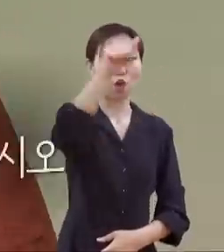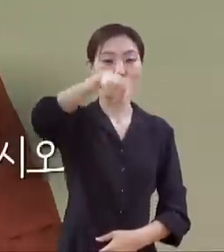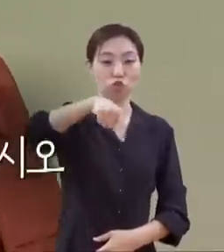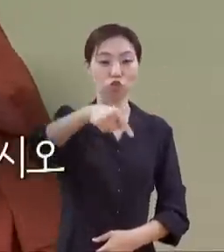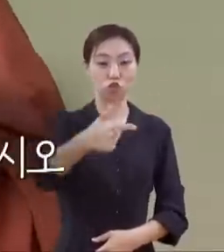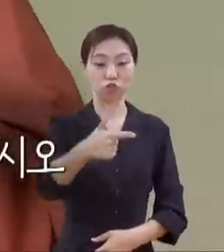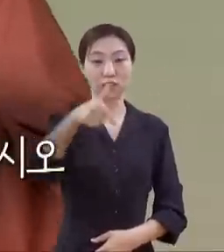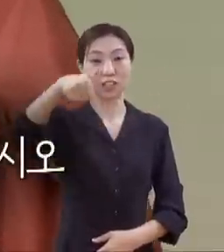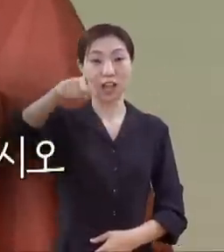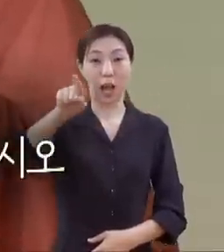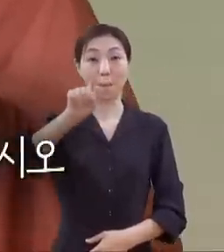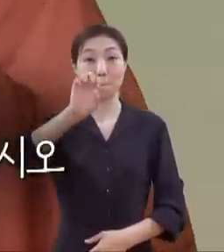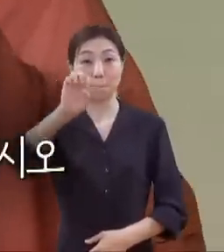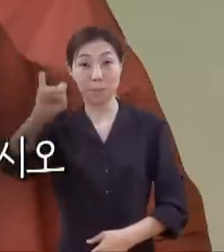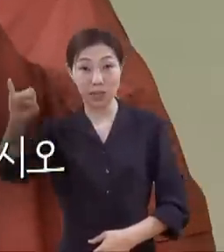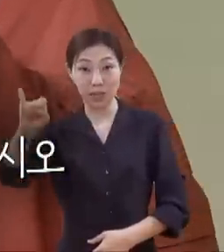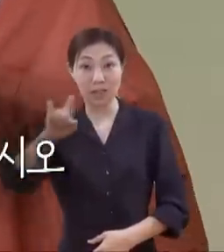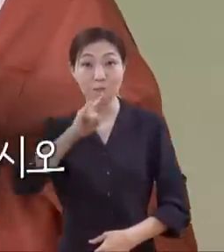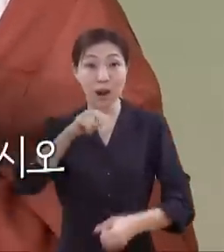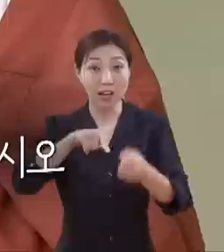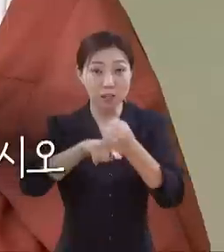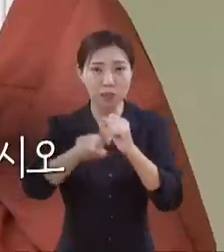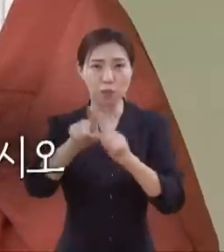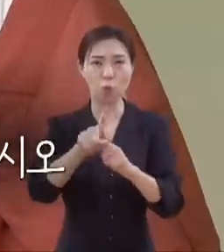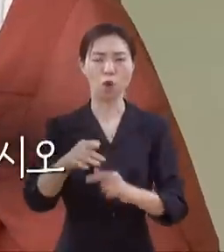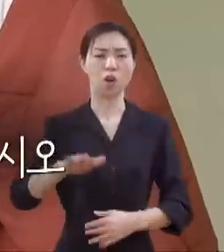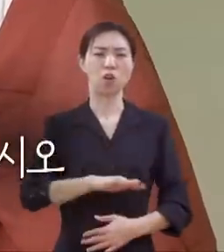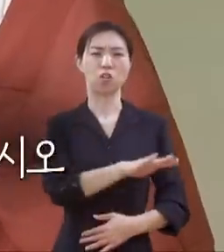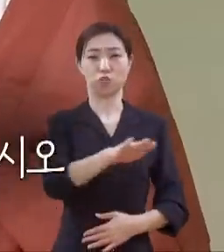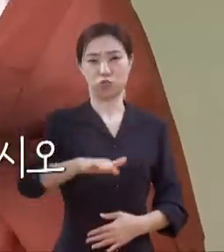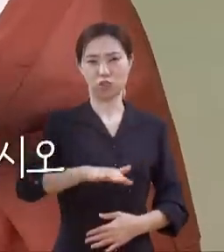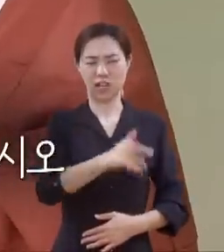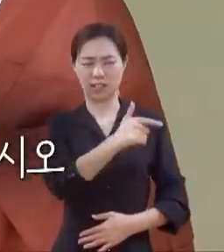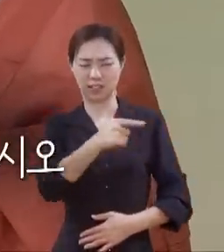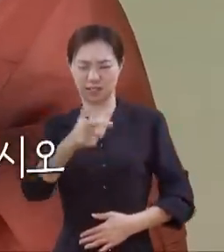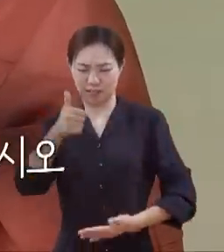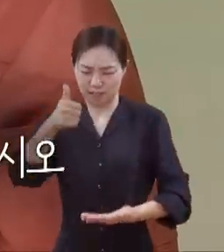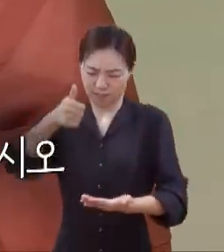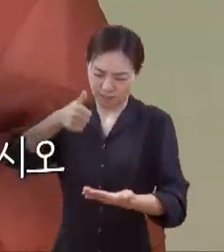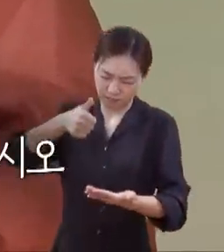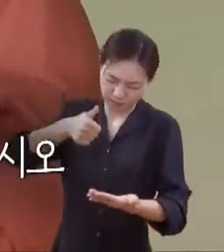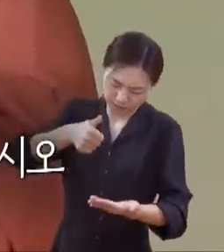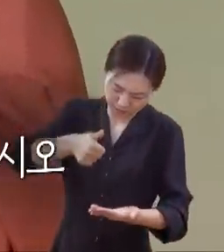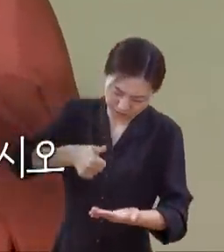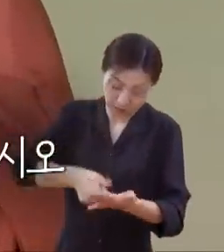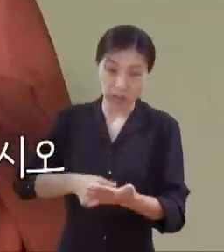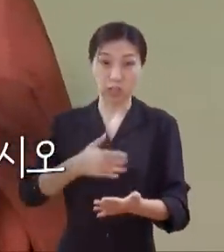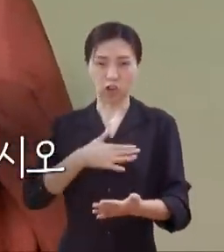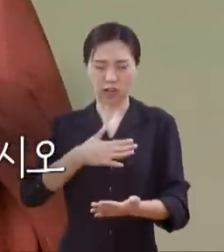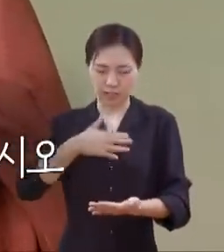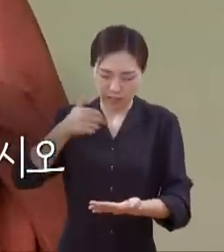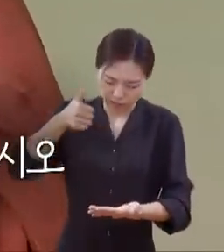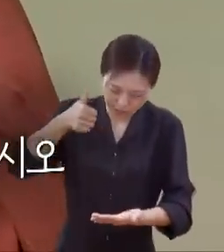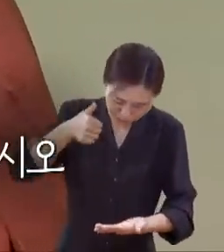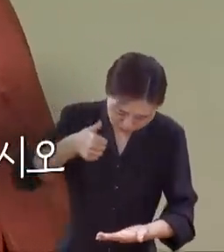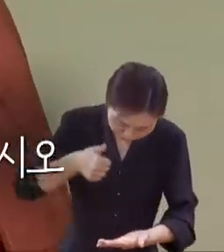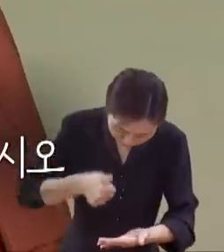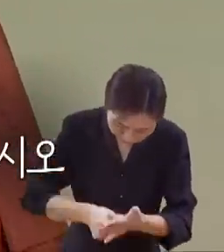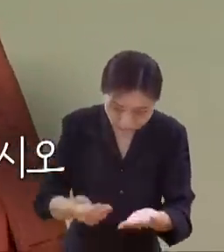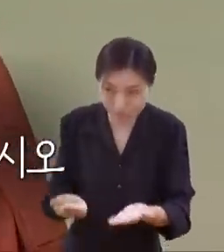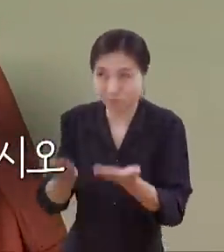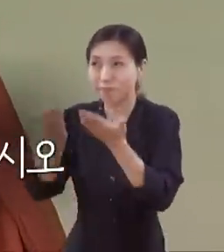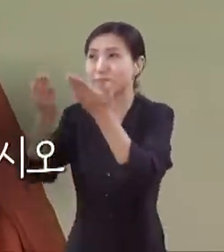저희들의 큰절을 받아 주시옵고 명가피라 그 은은한